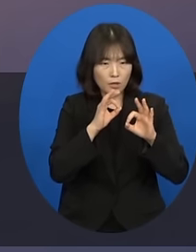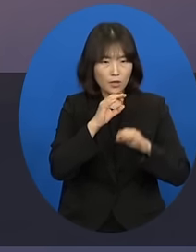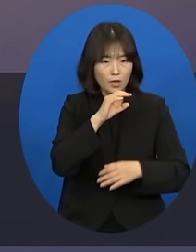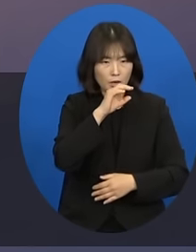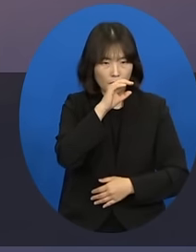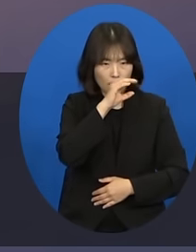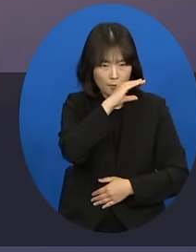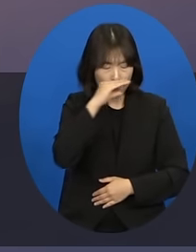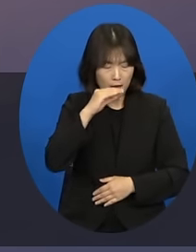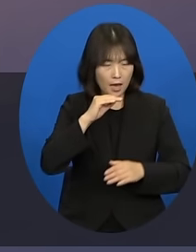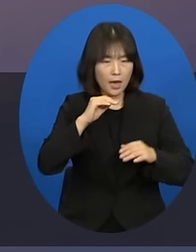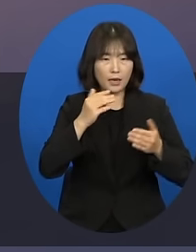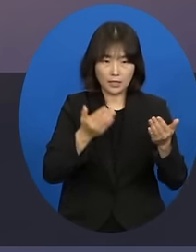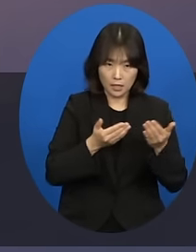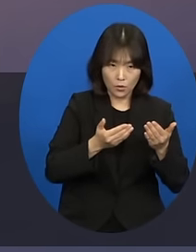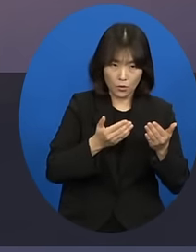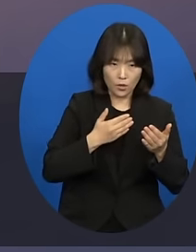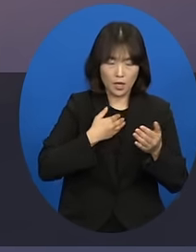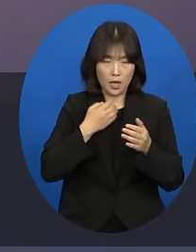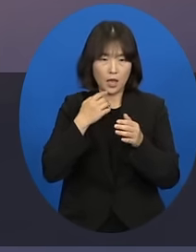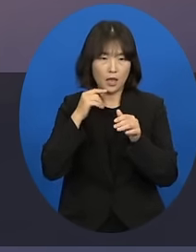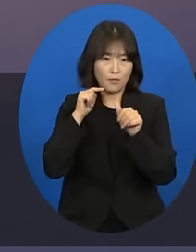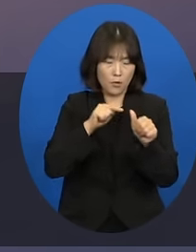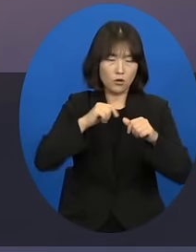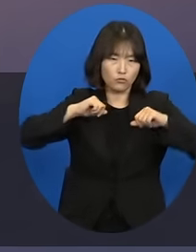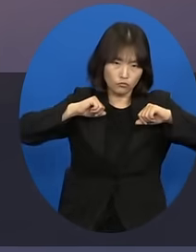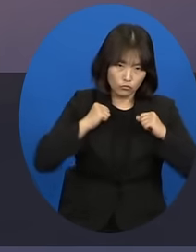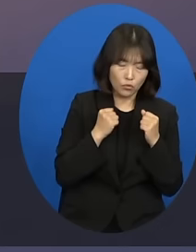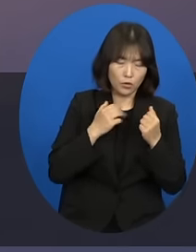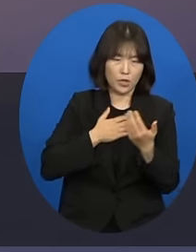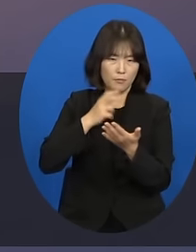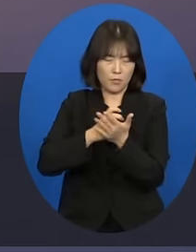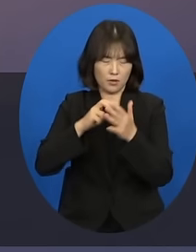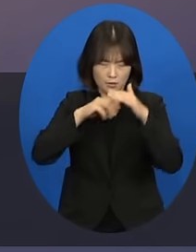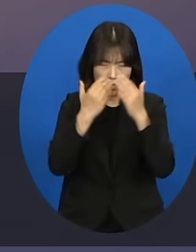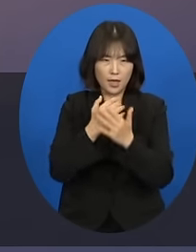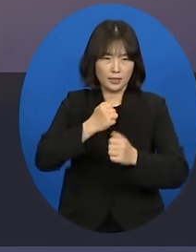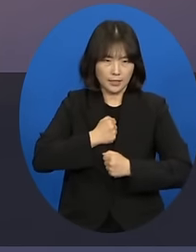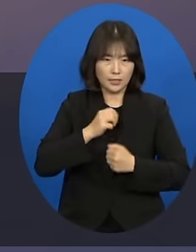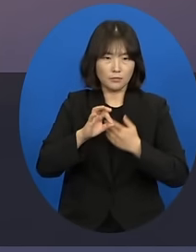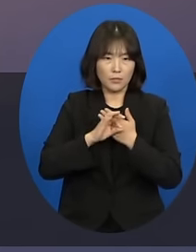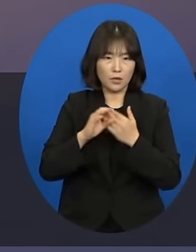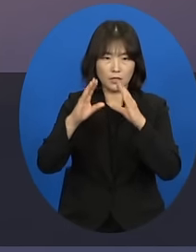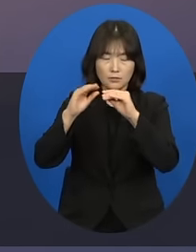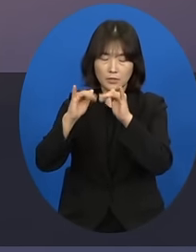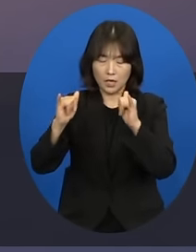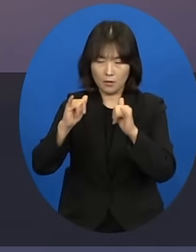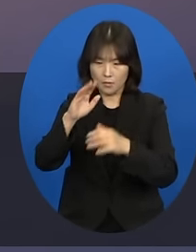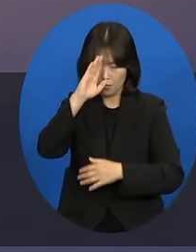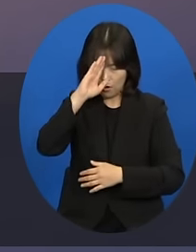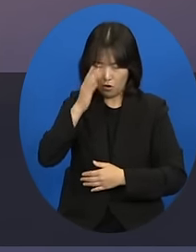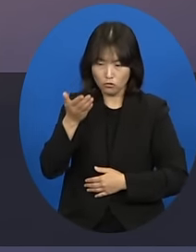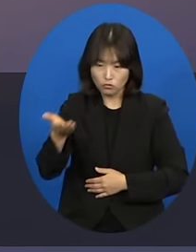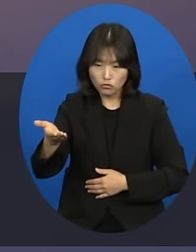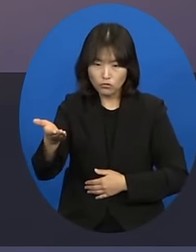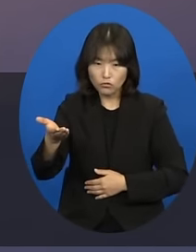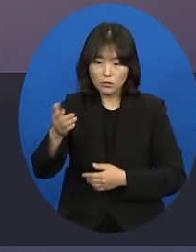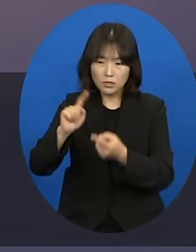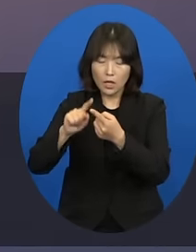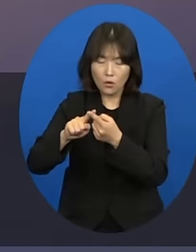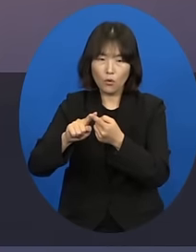계명에 순종하고 나의 규례를 모두 지키면 내가 이집트 사람에게 내린 어떤 질병도 너희에게는 내리지 않을